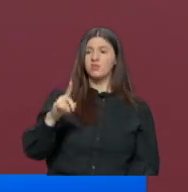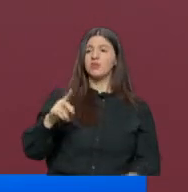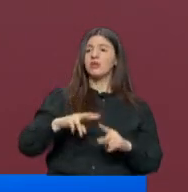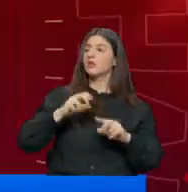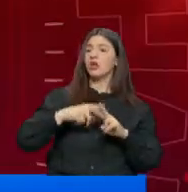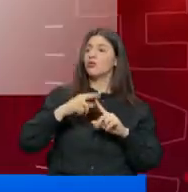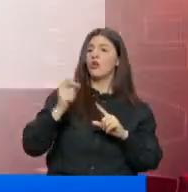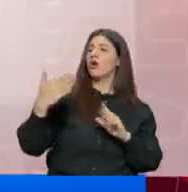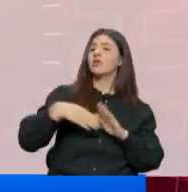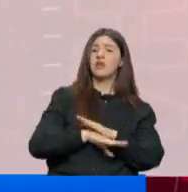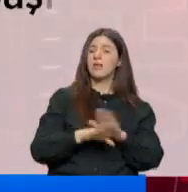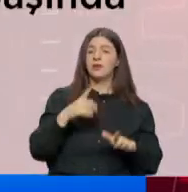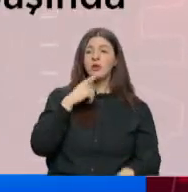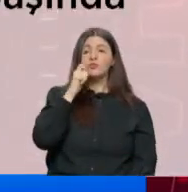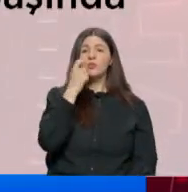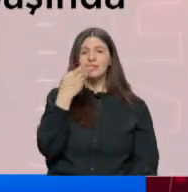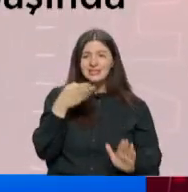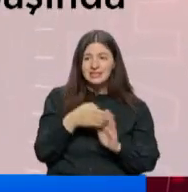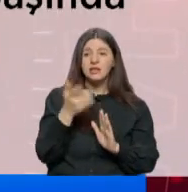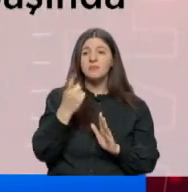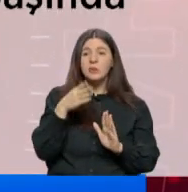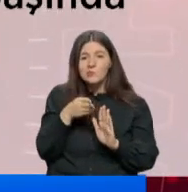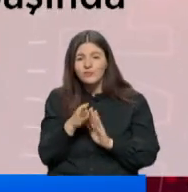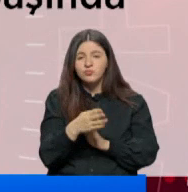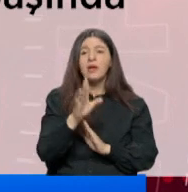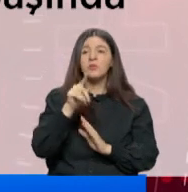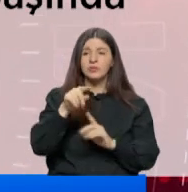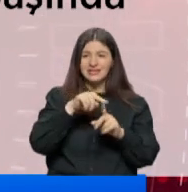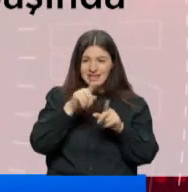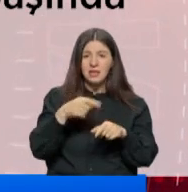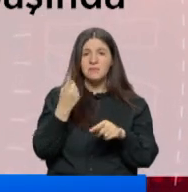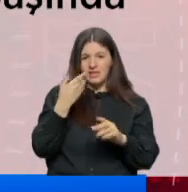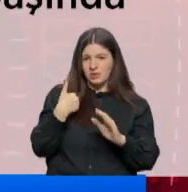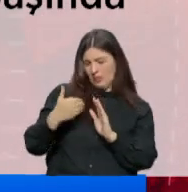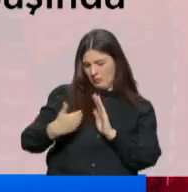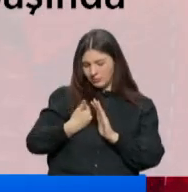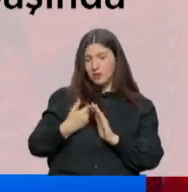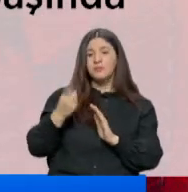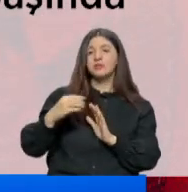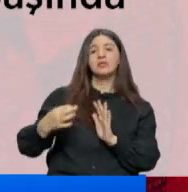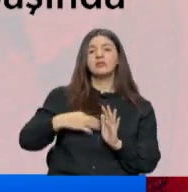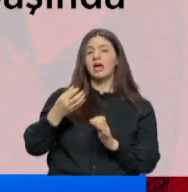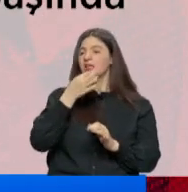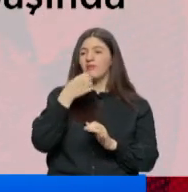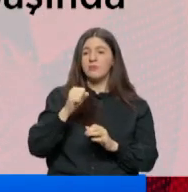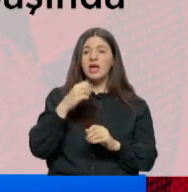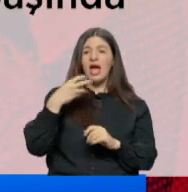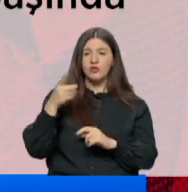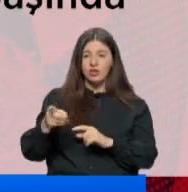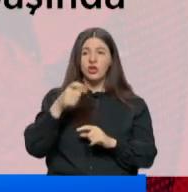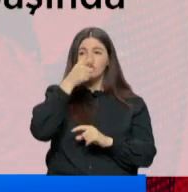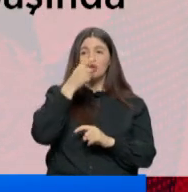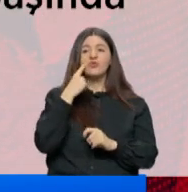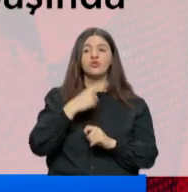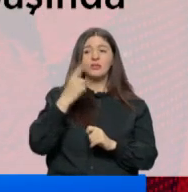NATO'ya giremez diye. Müslüman bir sokulduğu yerden bir daha sokulmaz. Bu delikten bizi bir kere soktular, bir daha sokturmayız. Tayyip Erdoğan,